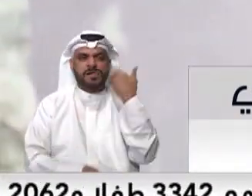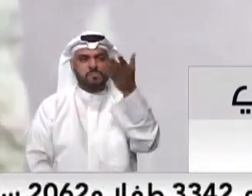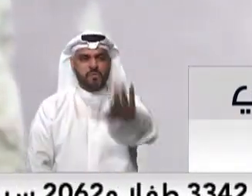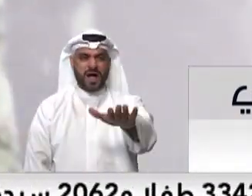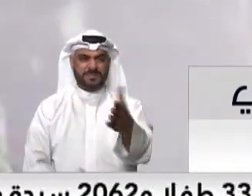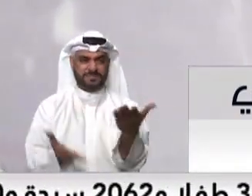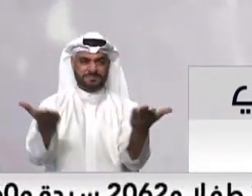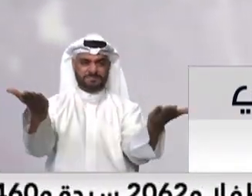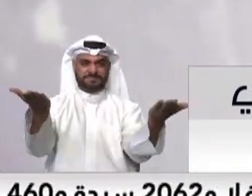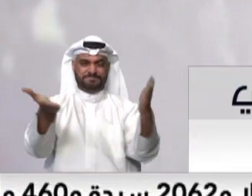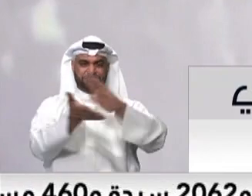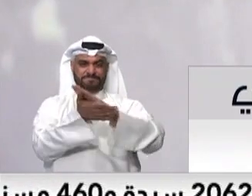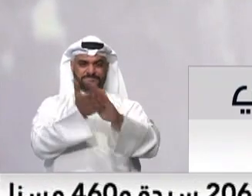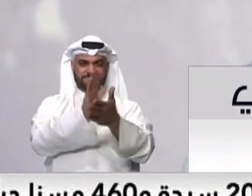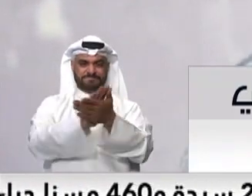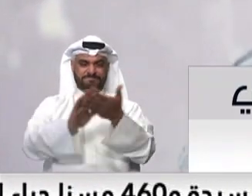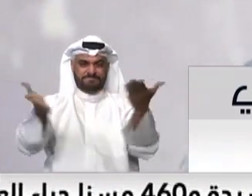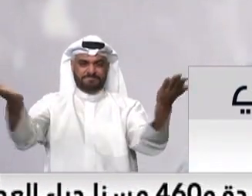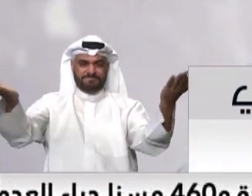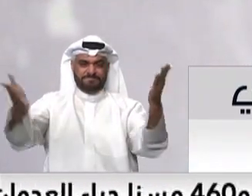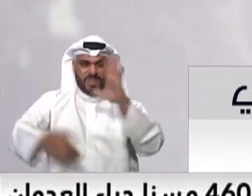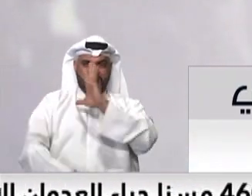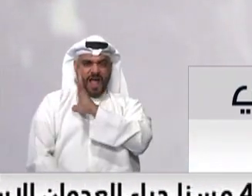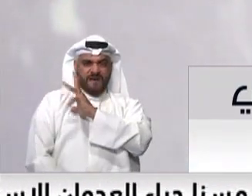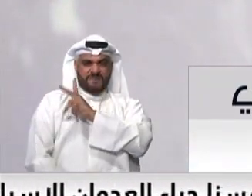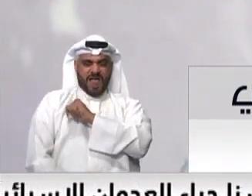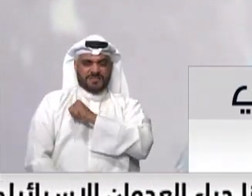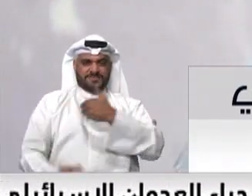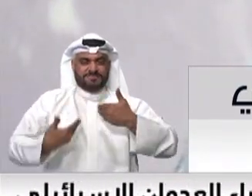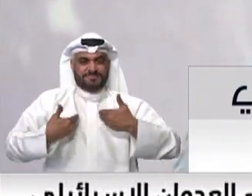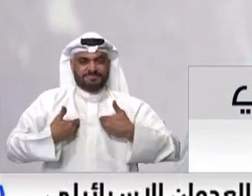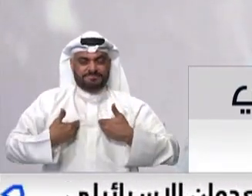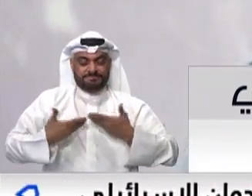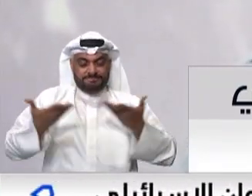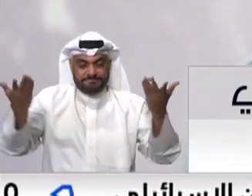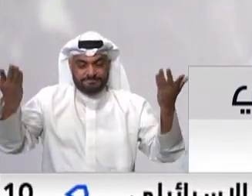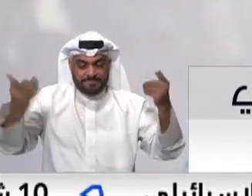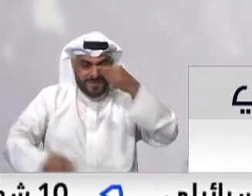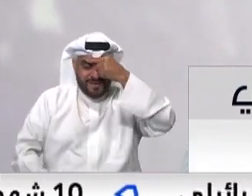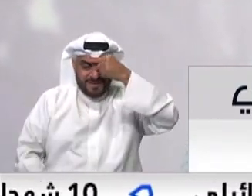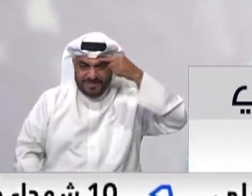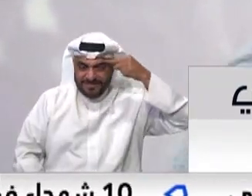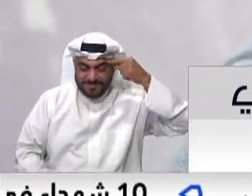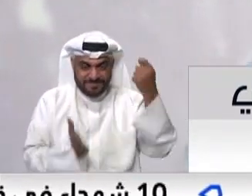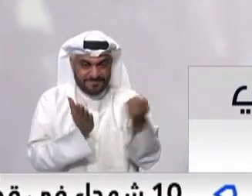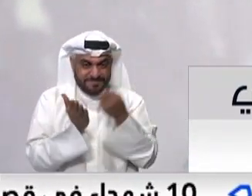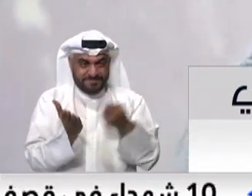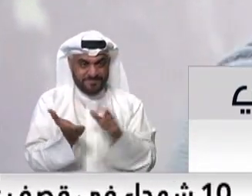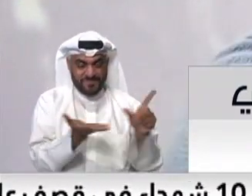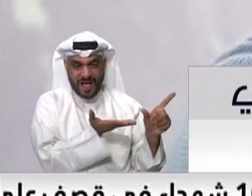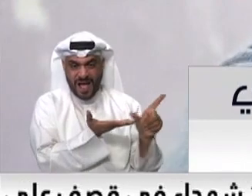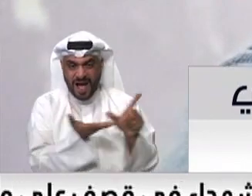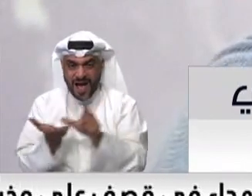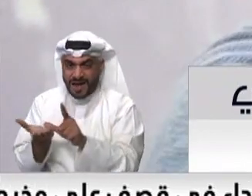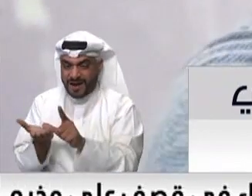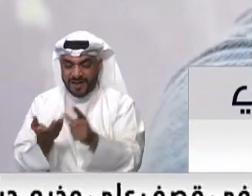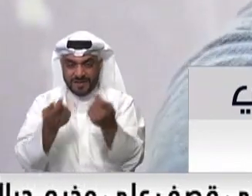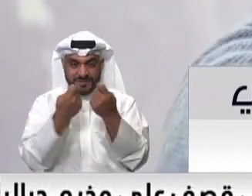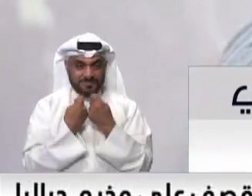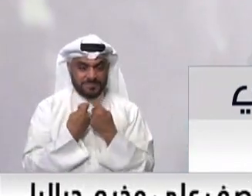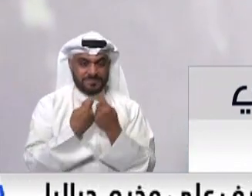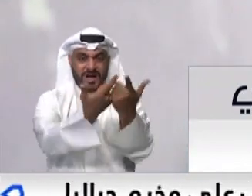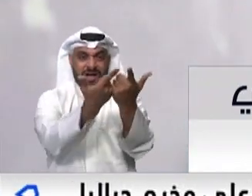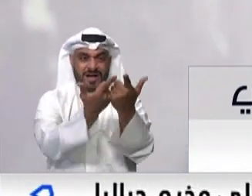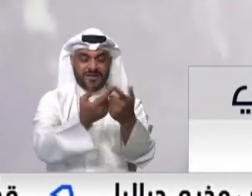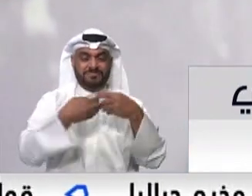المجتمع الفلسطيني يعني كتب علينا هذا الخراب والدمار والتهجير، هاجرنا من المجدل وهاجرنا